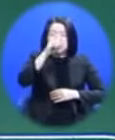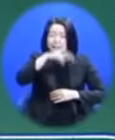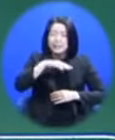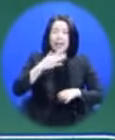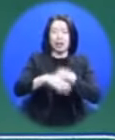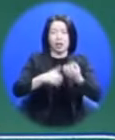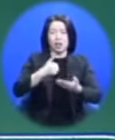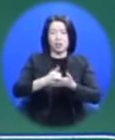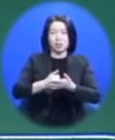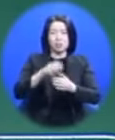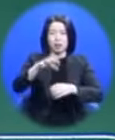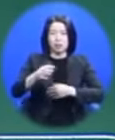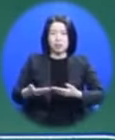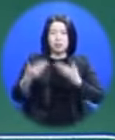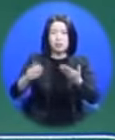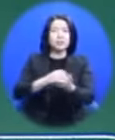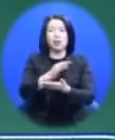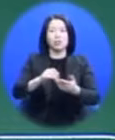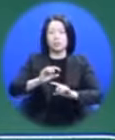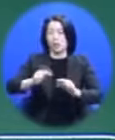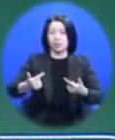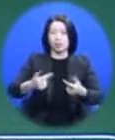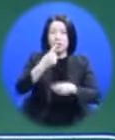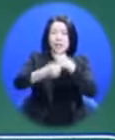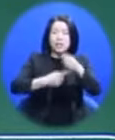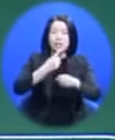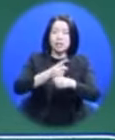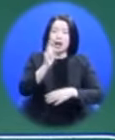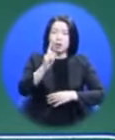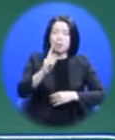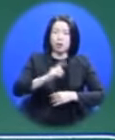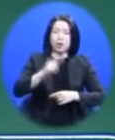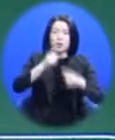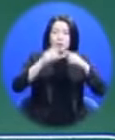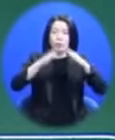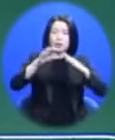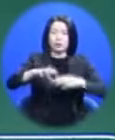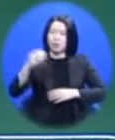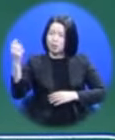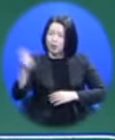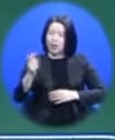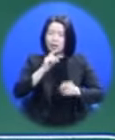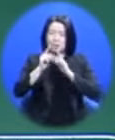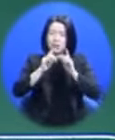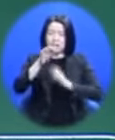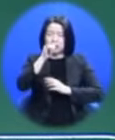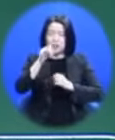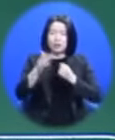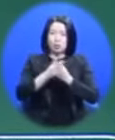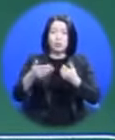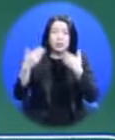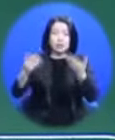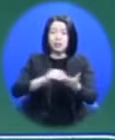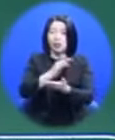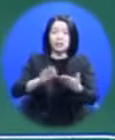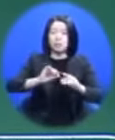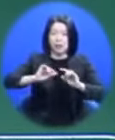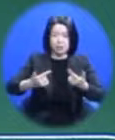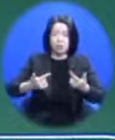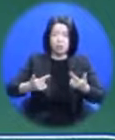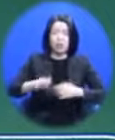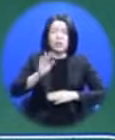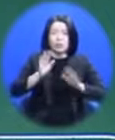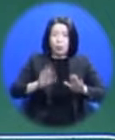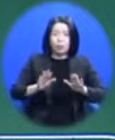하나님 앞에 드리는 헌금이 아닙니다. 1년에 한 번 교회가 강조하니까 드리는 헌금이 아니고 이 맥주절